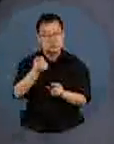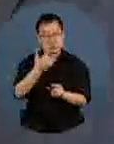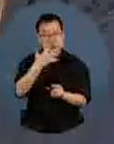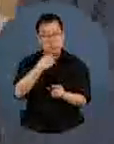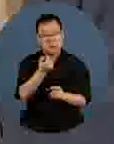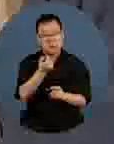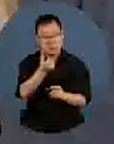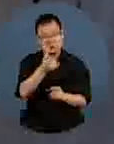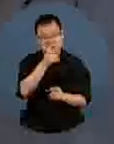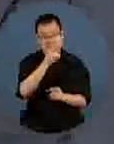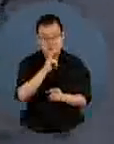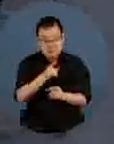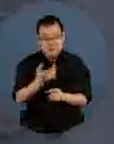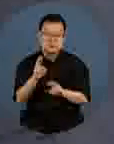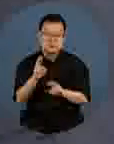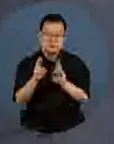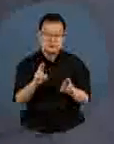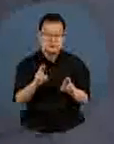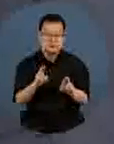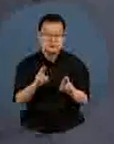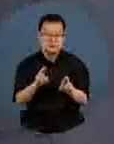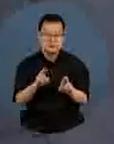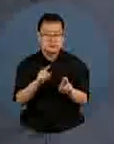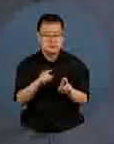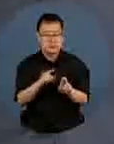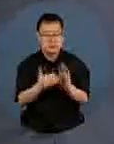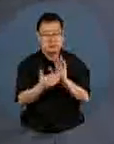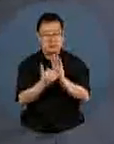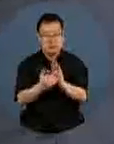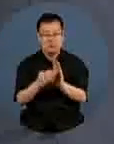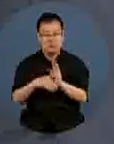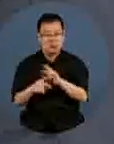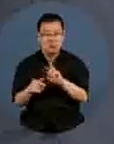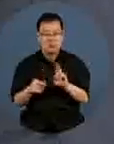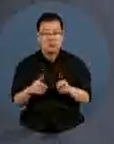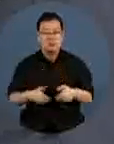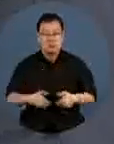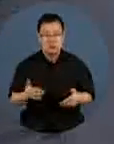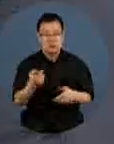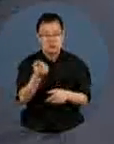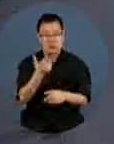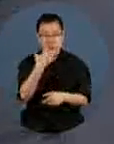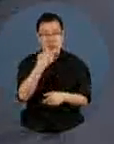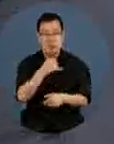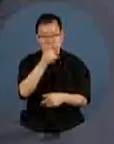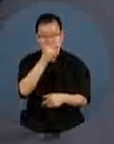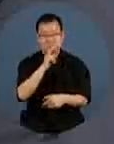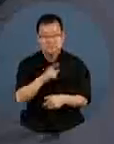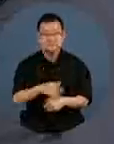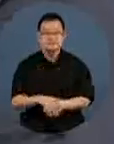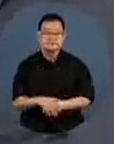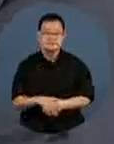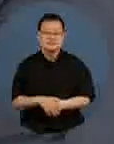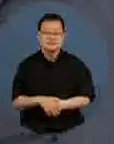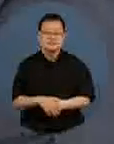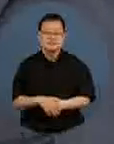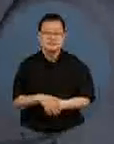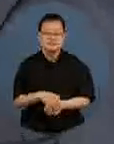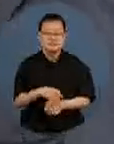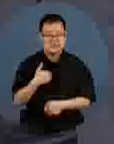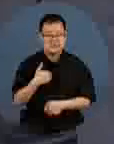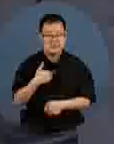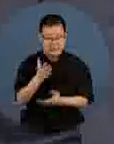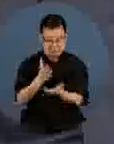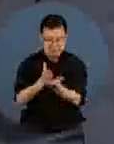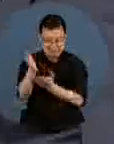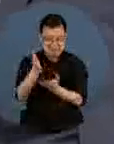기분이 좋거든요. 이교환이 있으면 막았을 때 안 받아도 되니까요. 뭔가 조금이라도 득이 되겠죠. 그렇습니다. 그래서 이제 서로 나의 갈